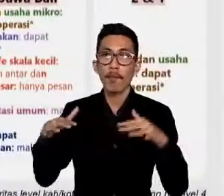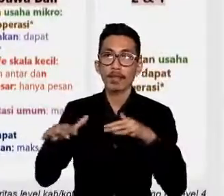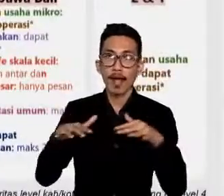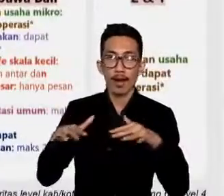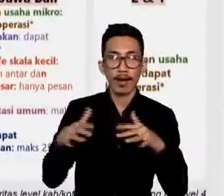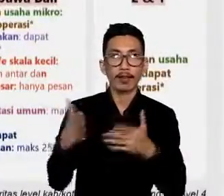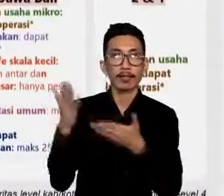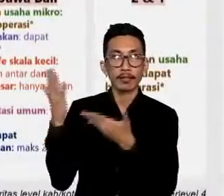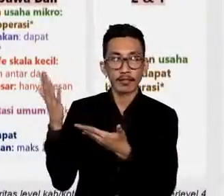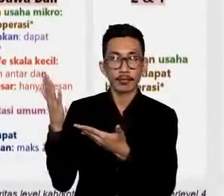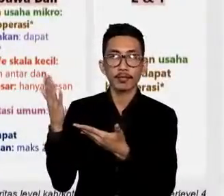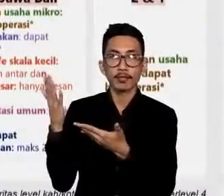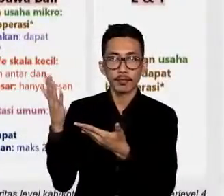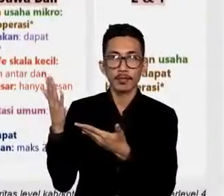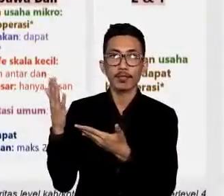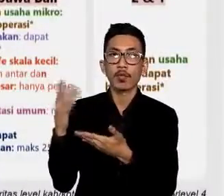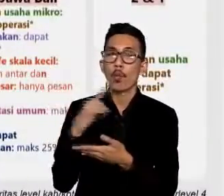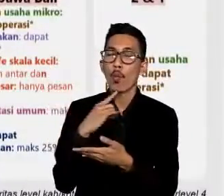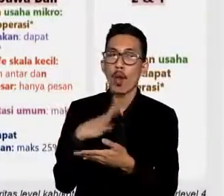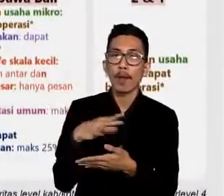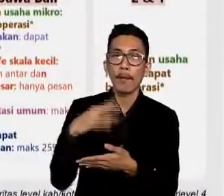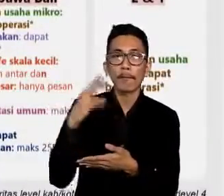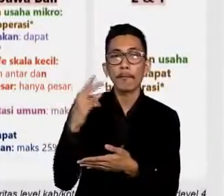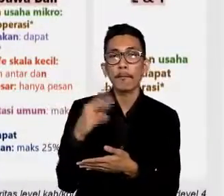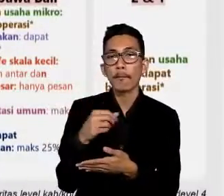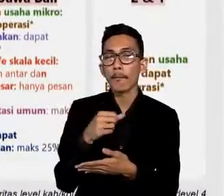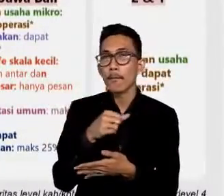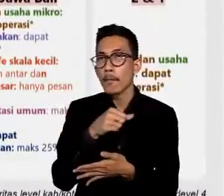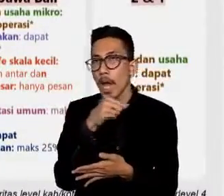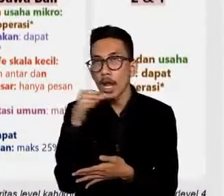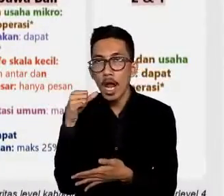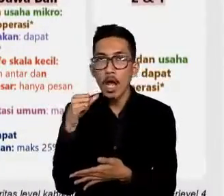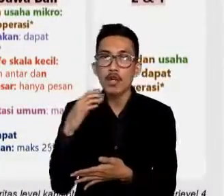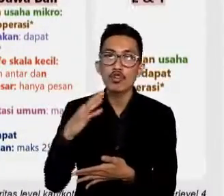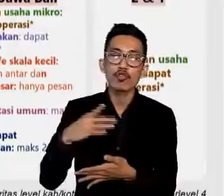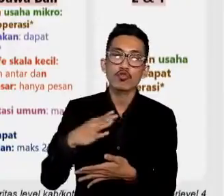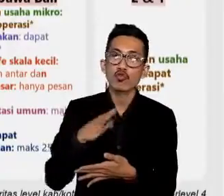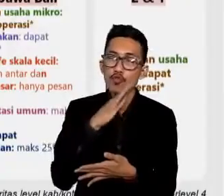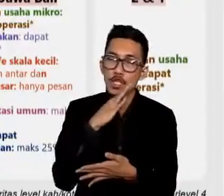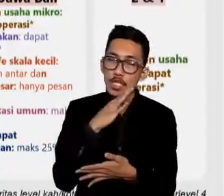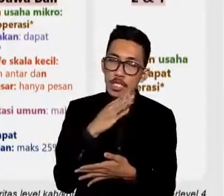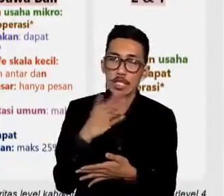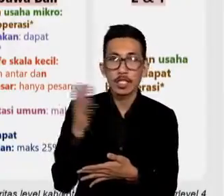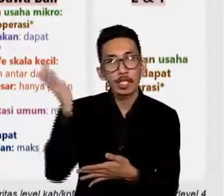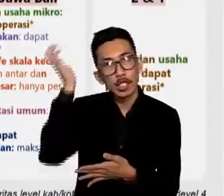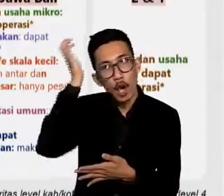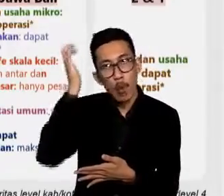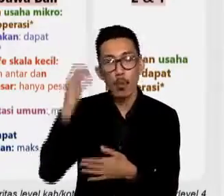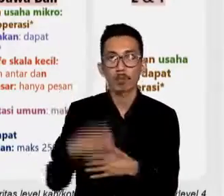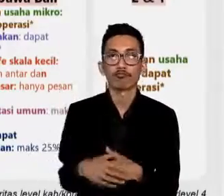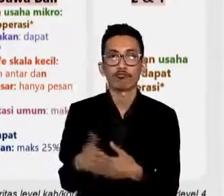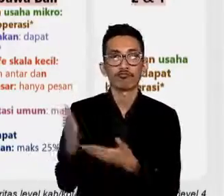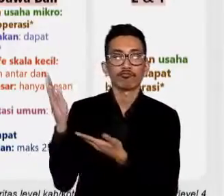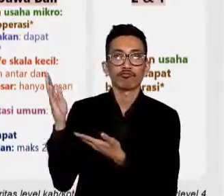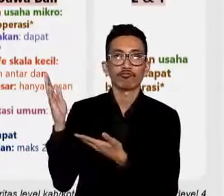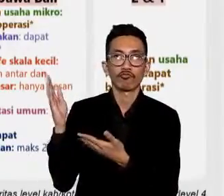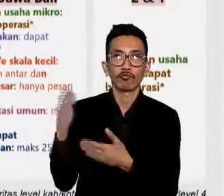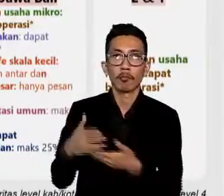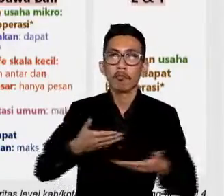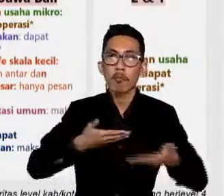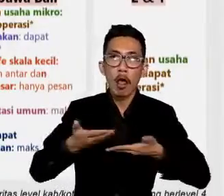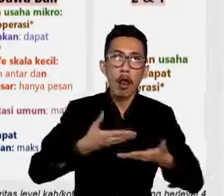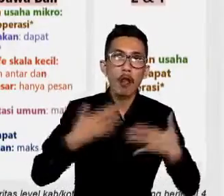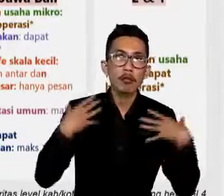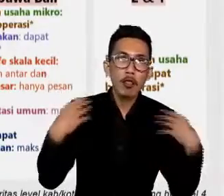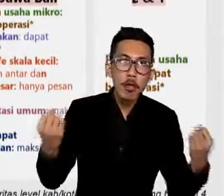orange kuning dan hijau yang mengacu pada indikator epidemiologi surveilans kesehatan masyarakat dan pelayanan